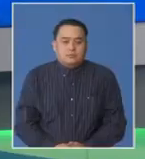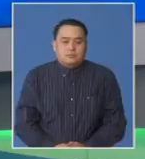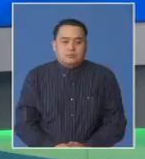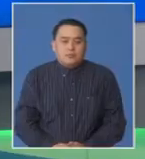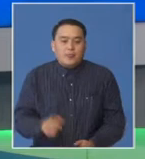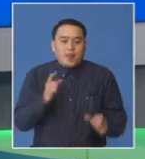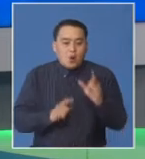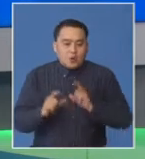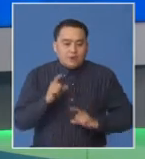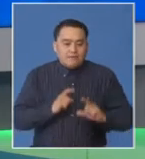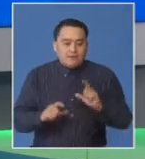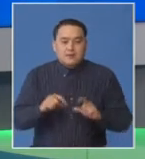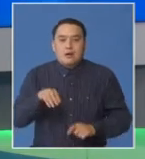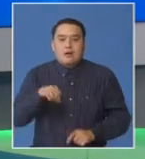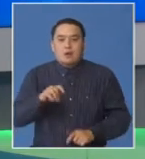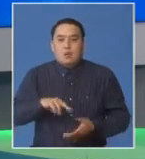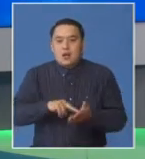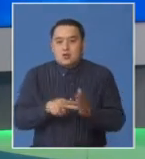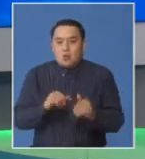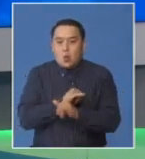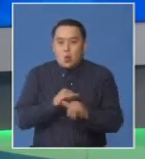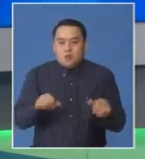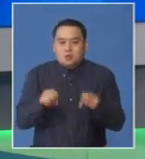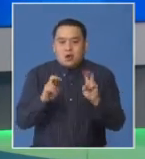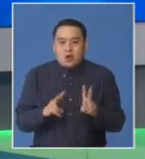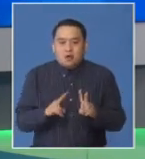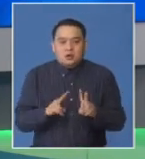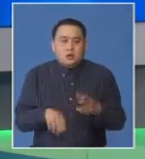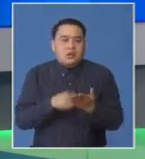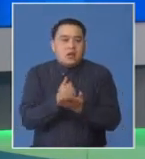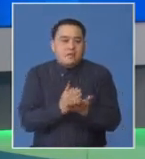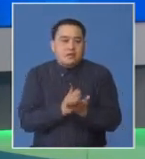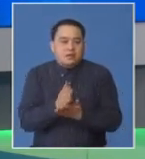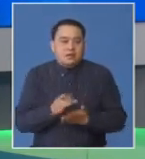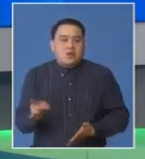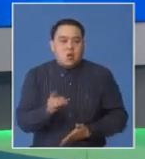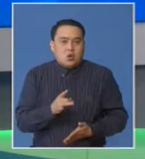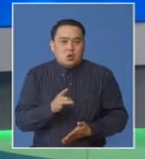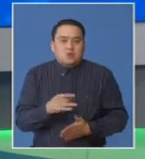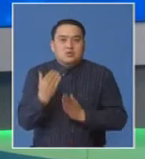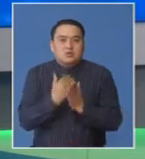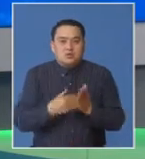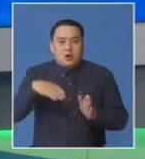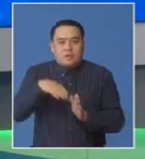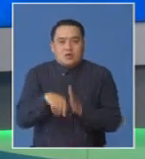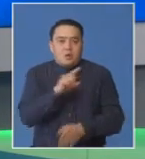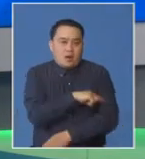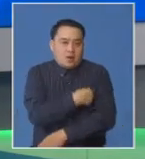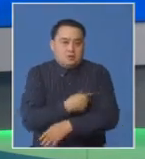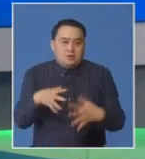В университетах Актау планируют расширить количество специальностей, приоритетных для региона. В список войдут